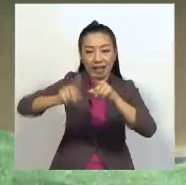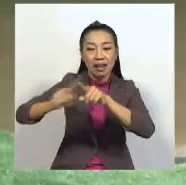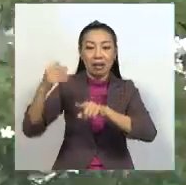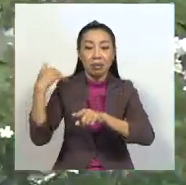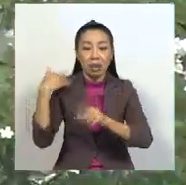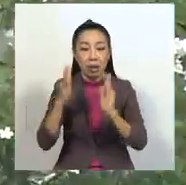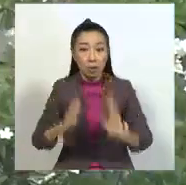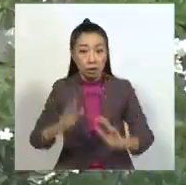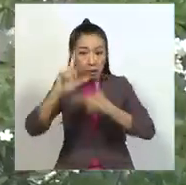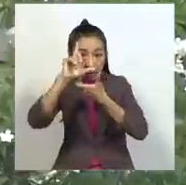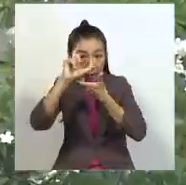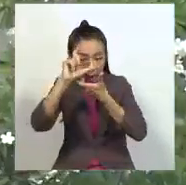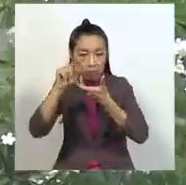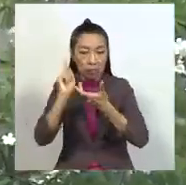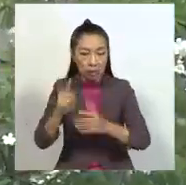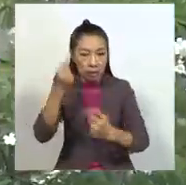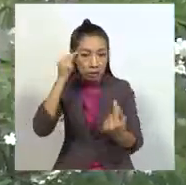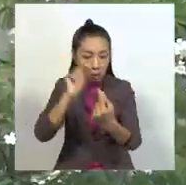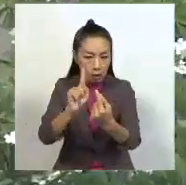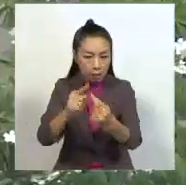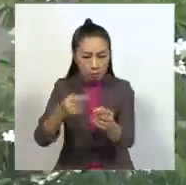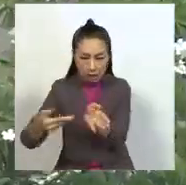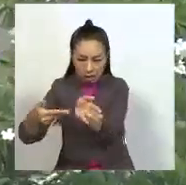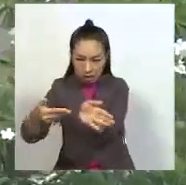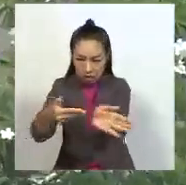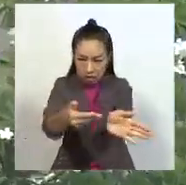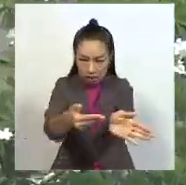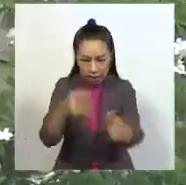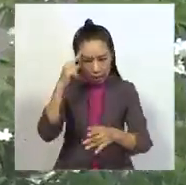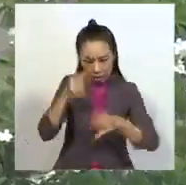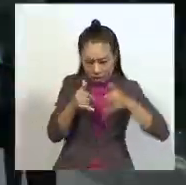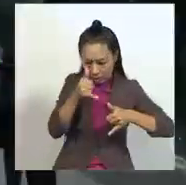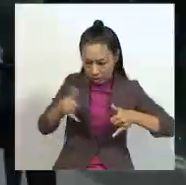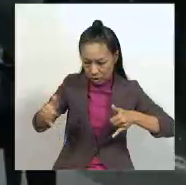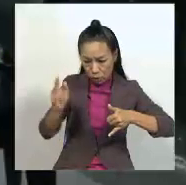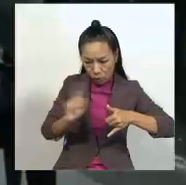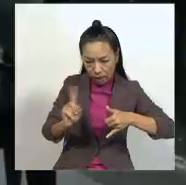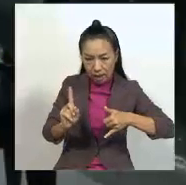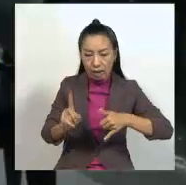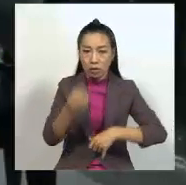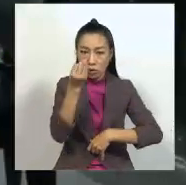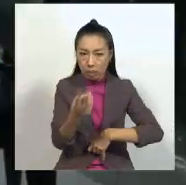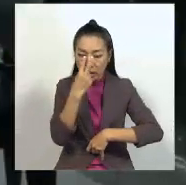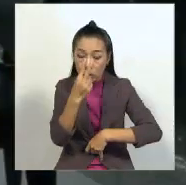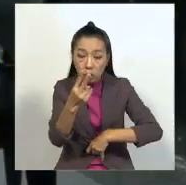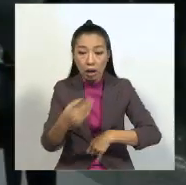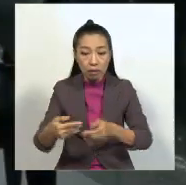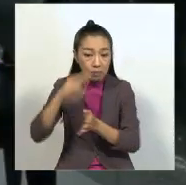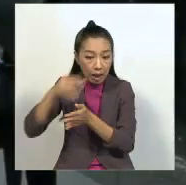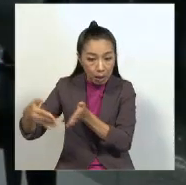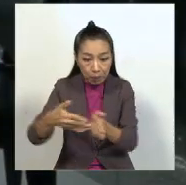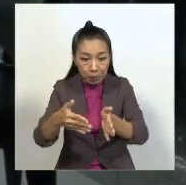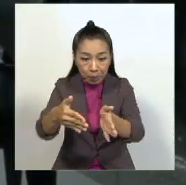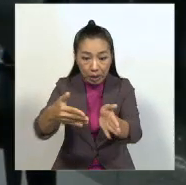างภาพต้องคำนึงถึงคือสถานที่หรือจุดถ่ายภาพส่วนใหญ่จะพิจารณาจากเส้นทางที่ริ้วขบวนเรือพระรา